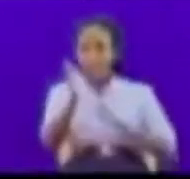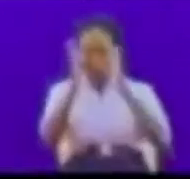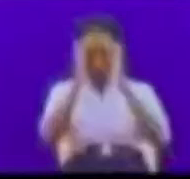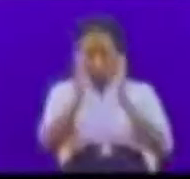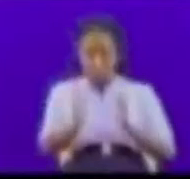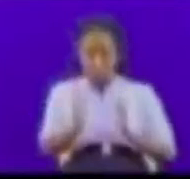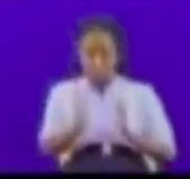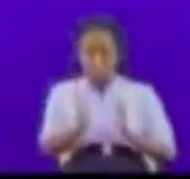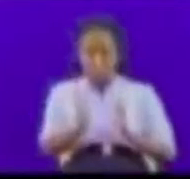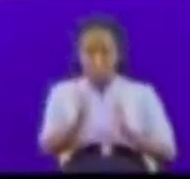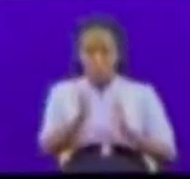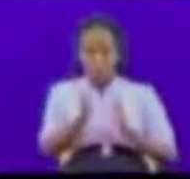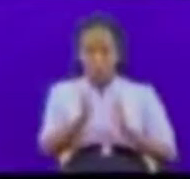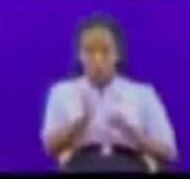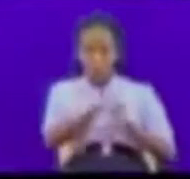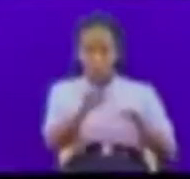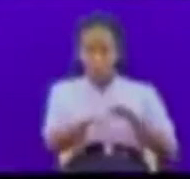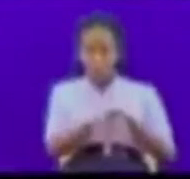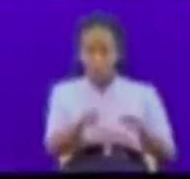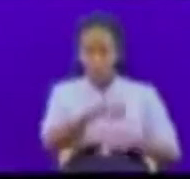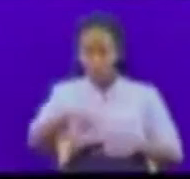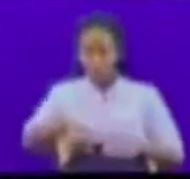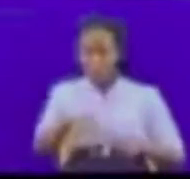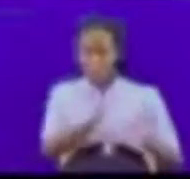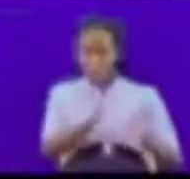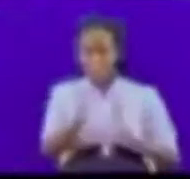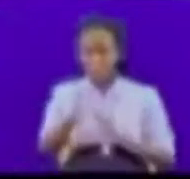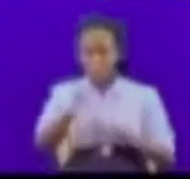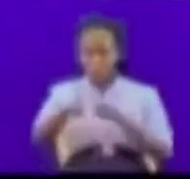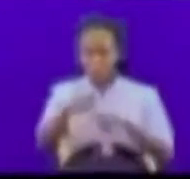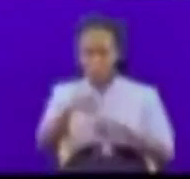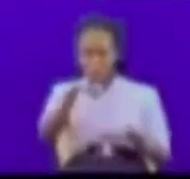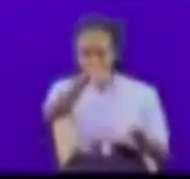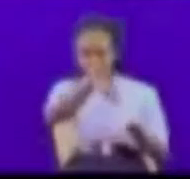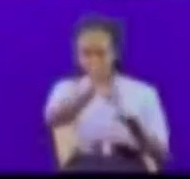Naomba mkae. Sasa